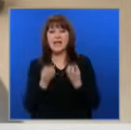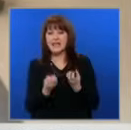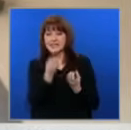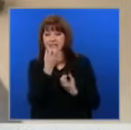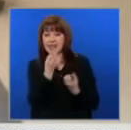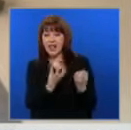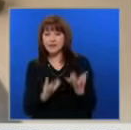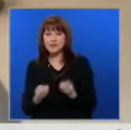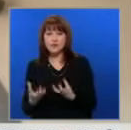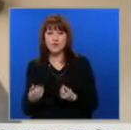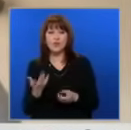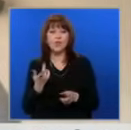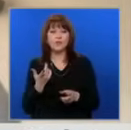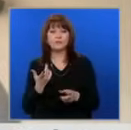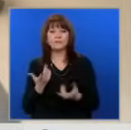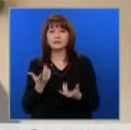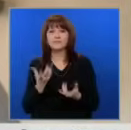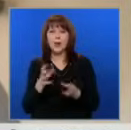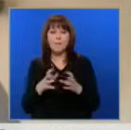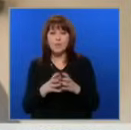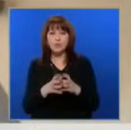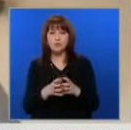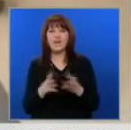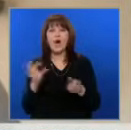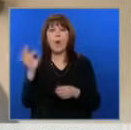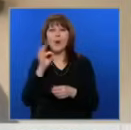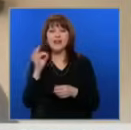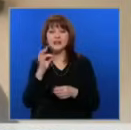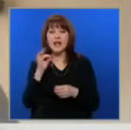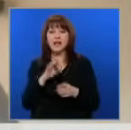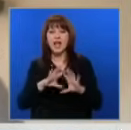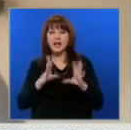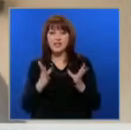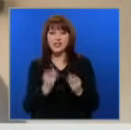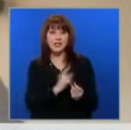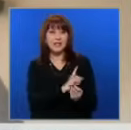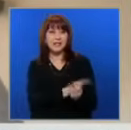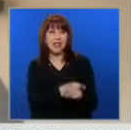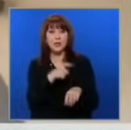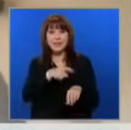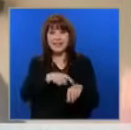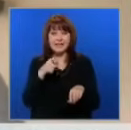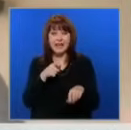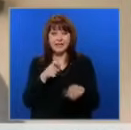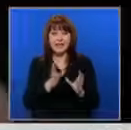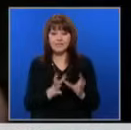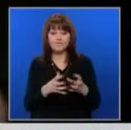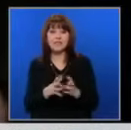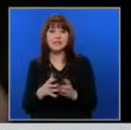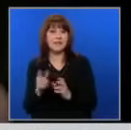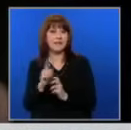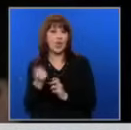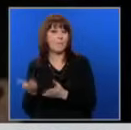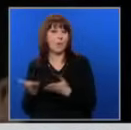зеленчукопроизводители, овощари, оранжерийни производители, всички най-силно засегнати сектори не бяха